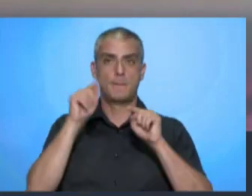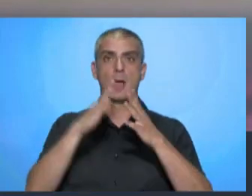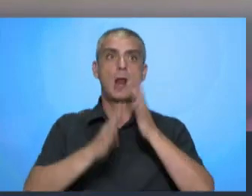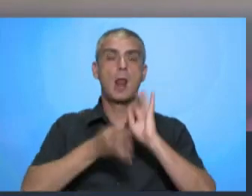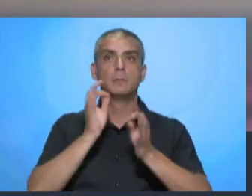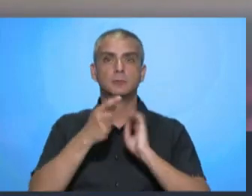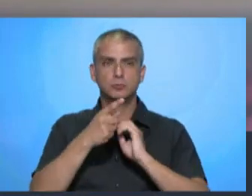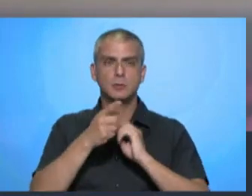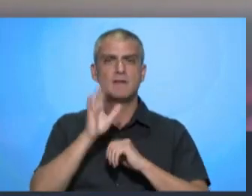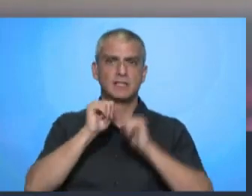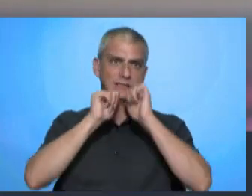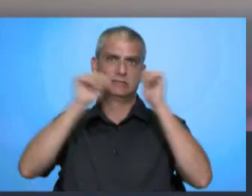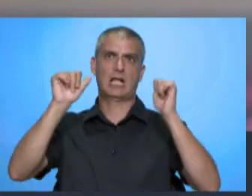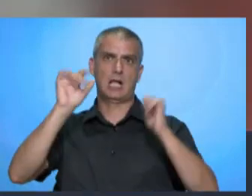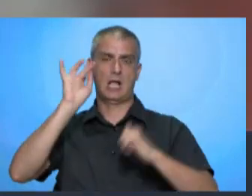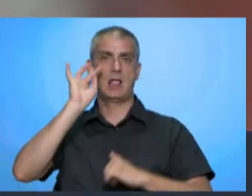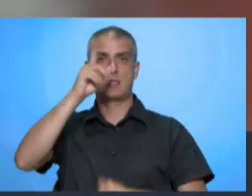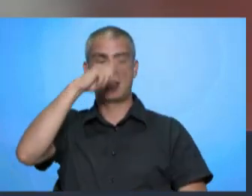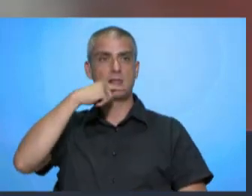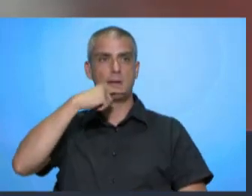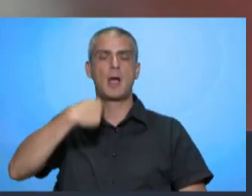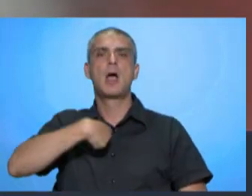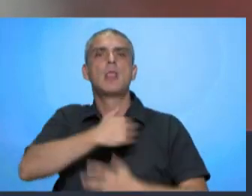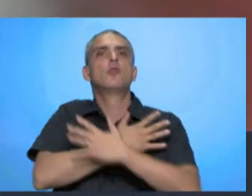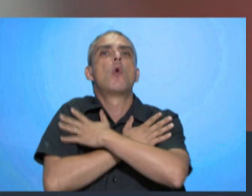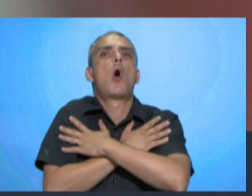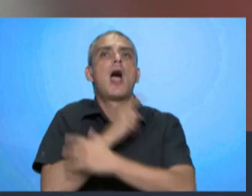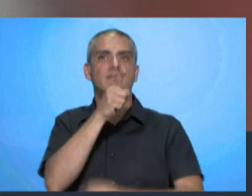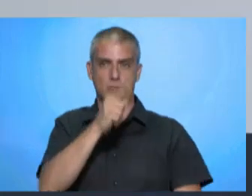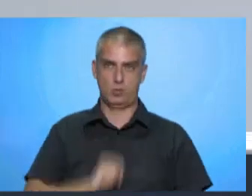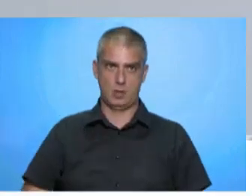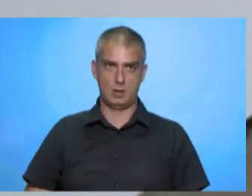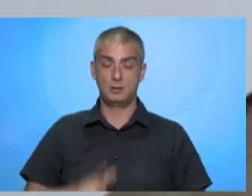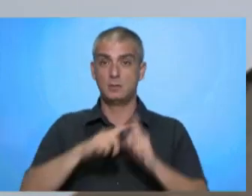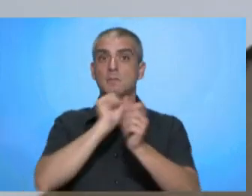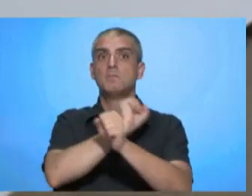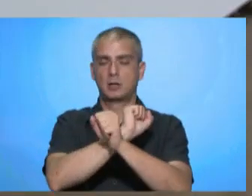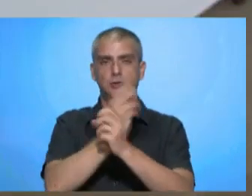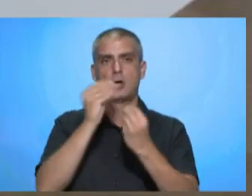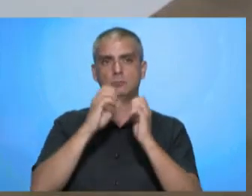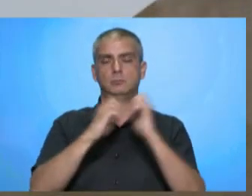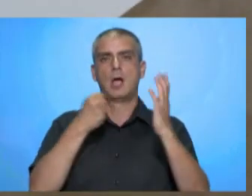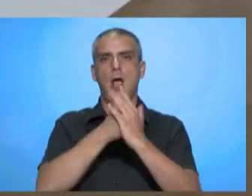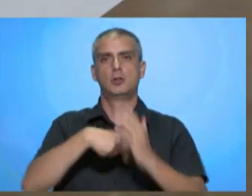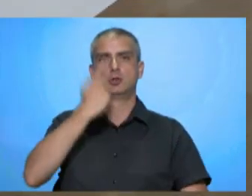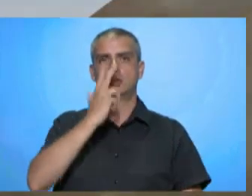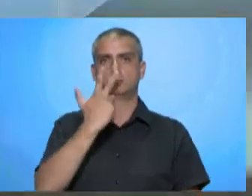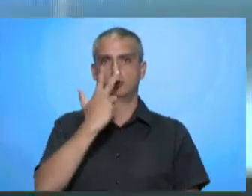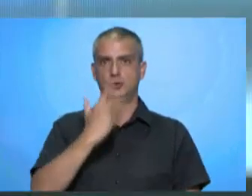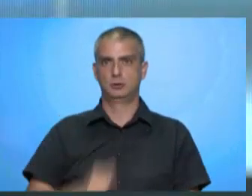המשפט, ואף צעקה לעבר האב, אנחנו אוהבים אותך. מעצרו הוא ארך עד יום שלישי.